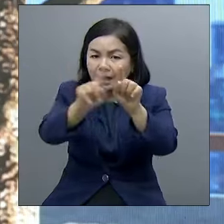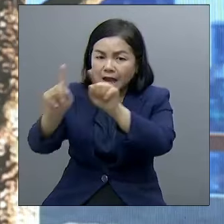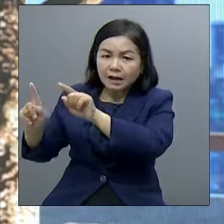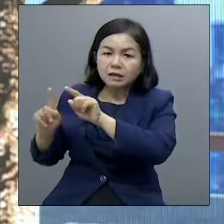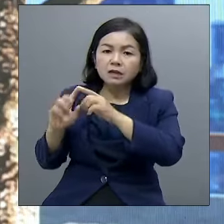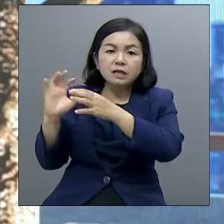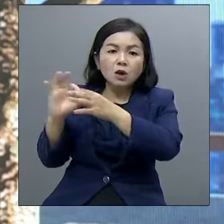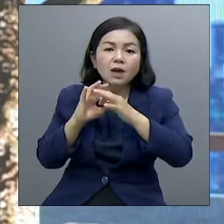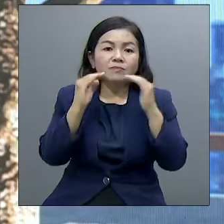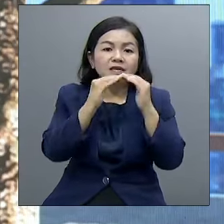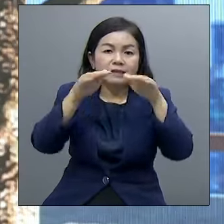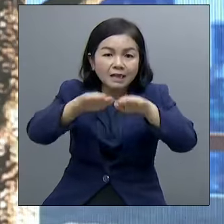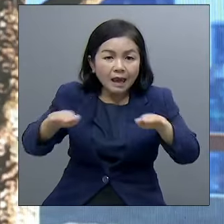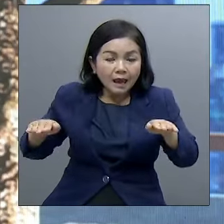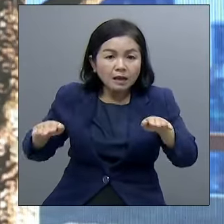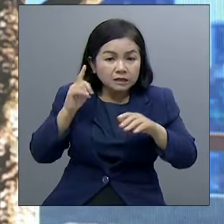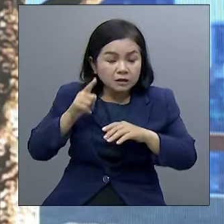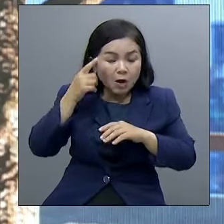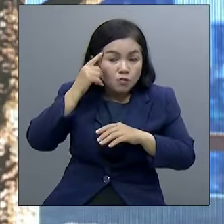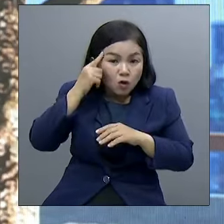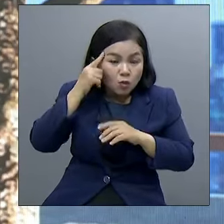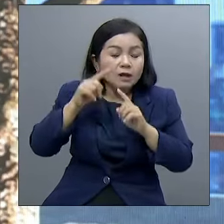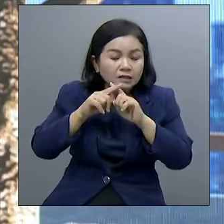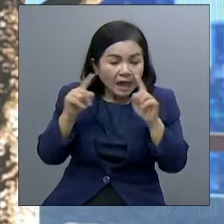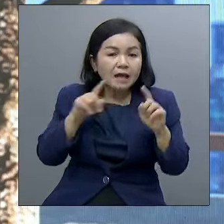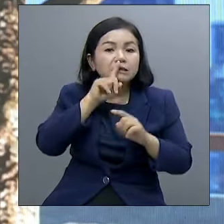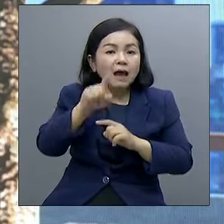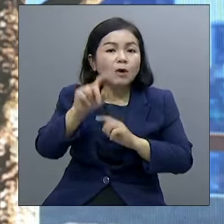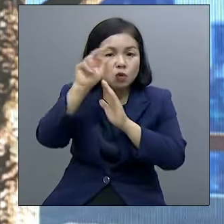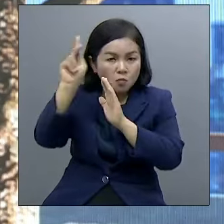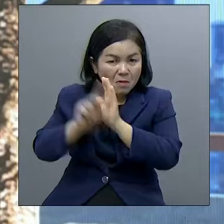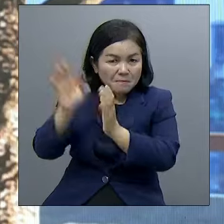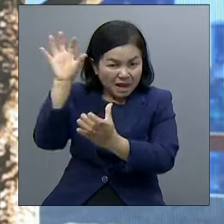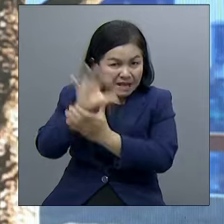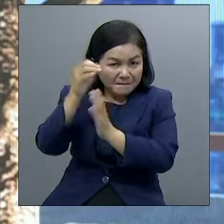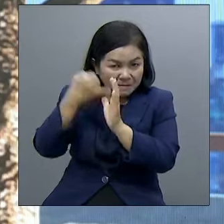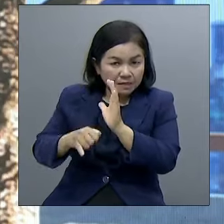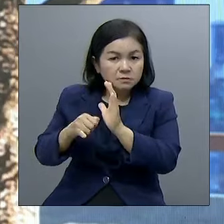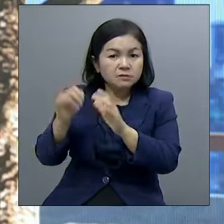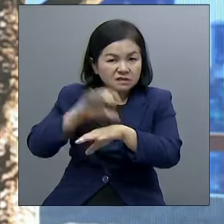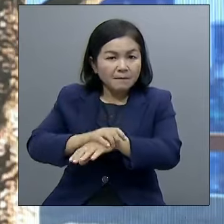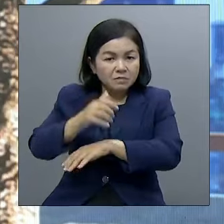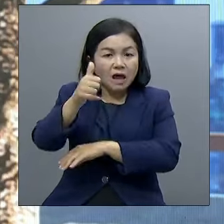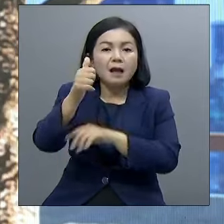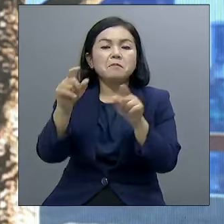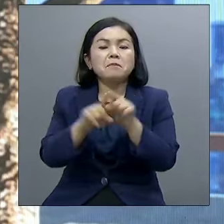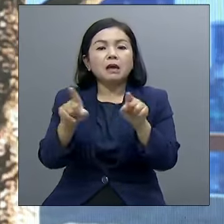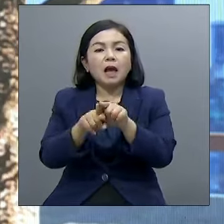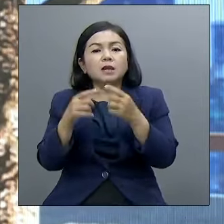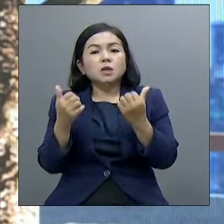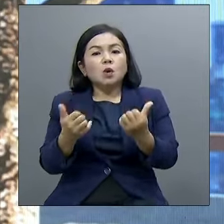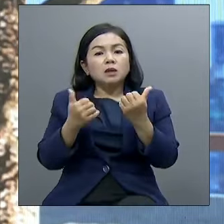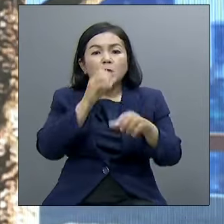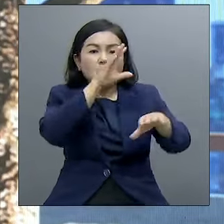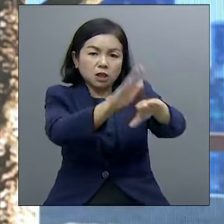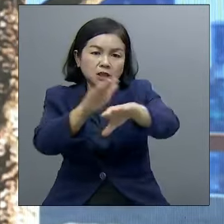เราไม่ต้องสนใจว่าเคสนี้จริงหรือไม่จริงแต่ถามว่ากฎหมายเอาผิดได้ไหม เอา ผิดได ้ เพราะฉะนั้นเนี่ยปัจจุบันเนี่ยมีการเตือน